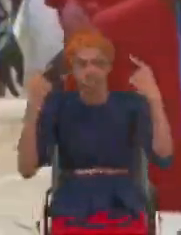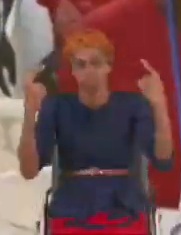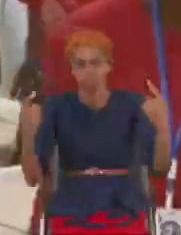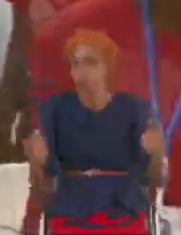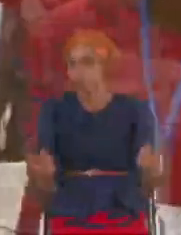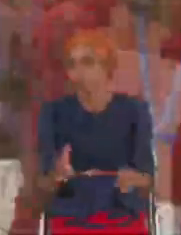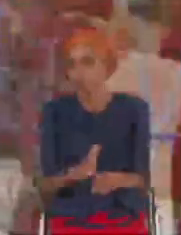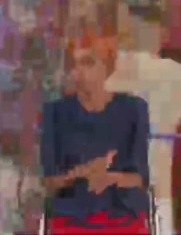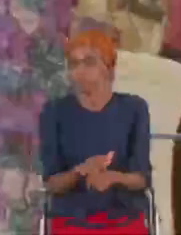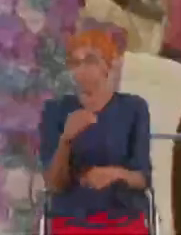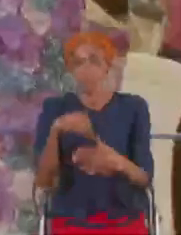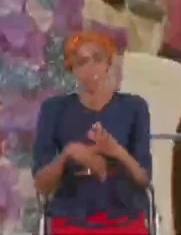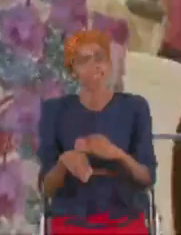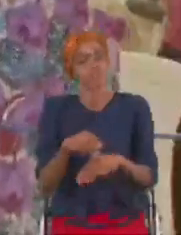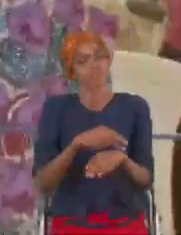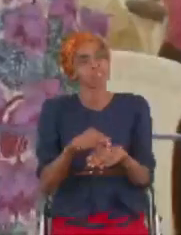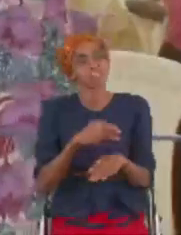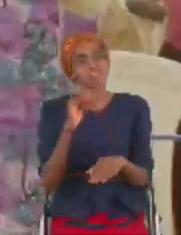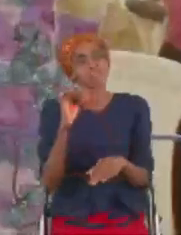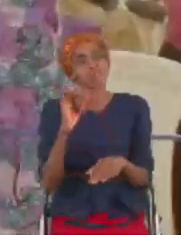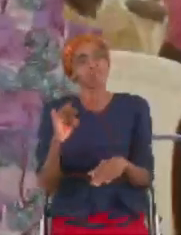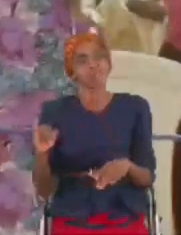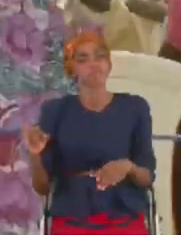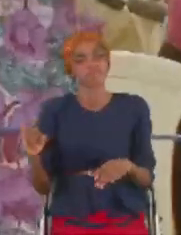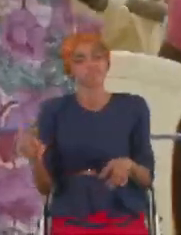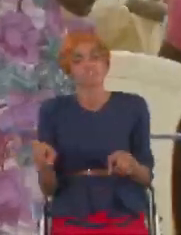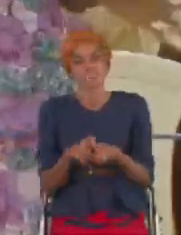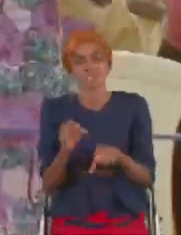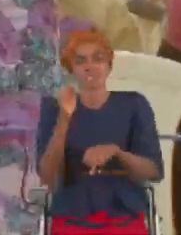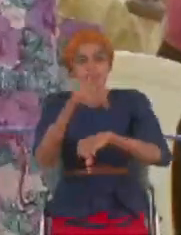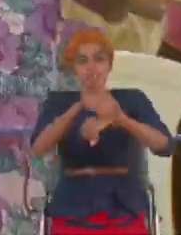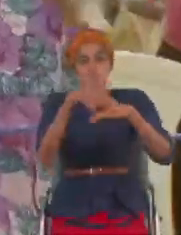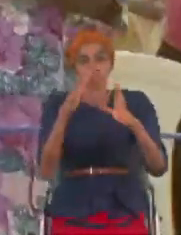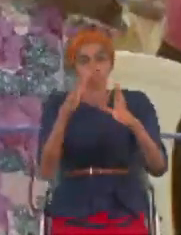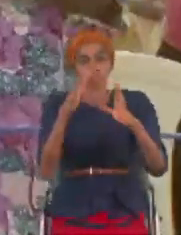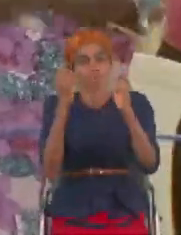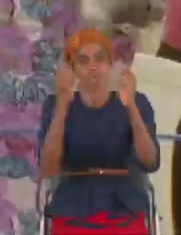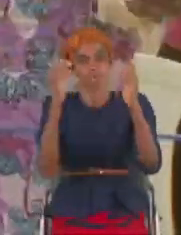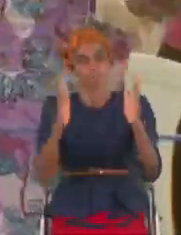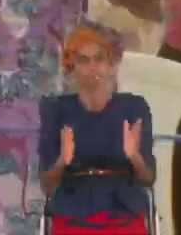qui réussit dans le ministère quand même vainqueur